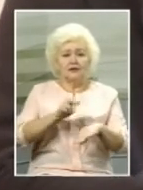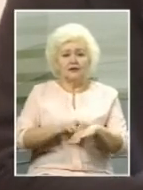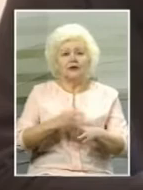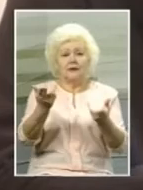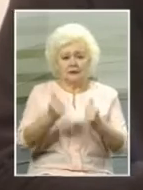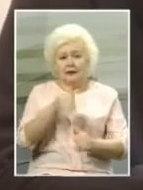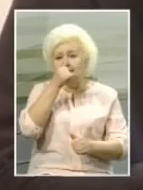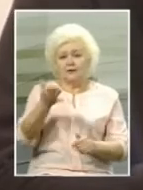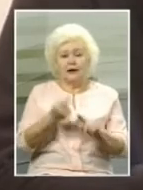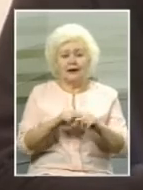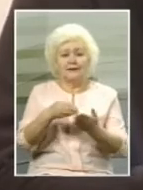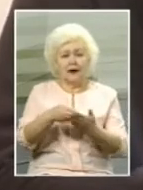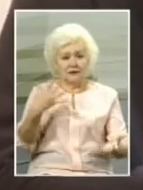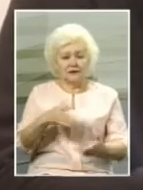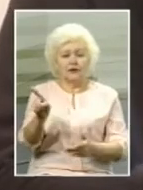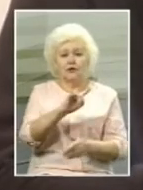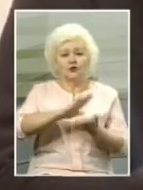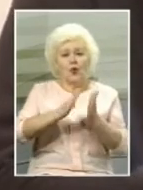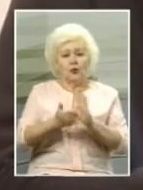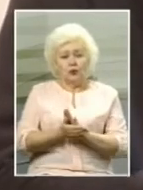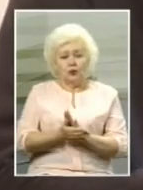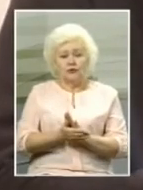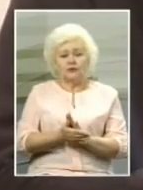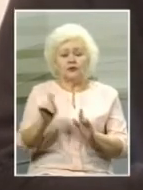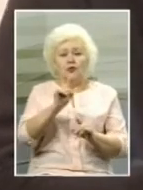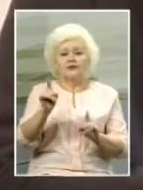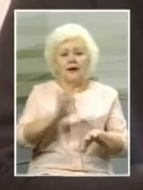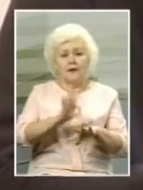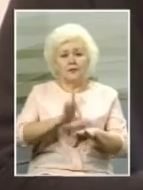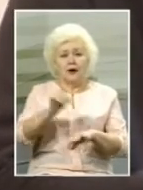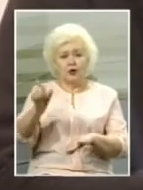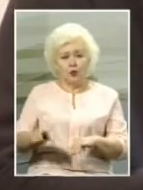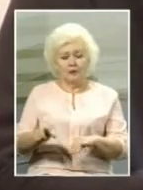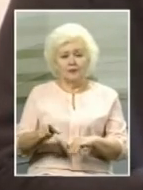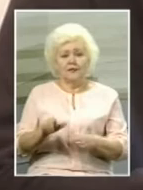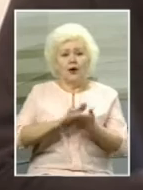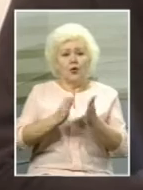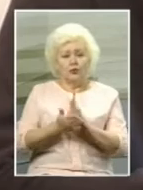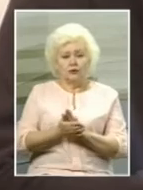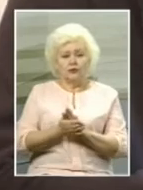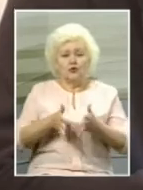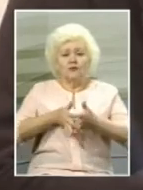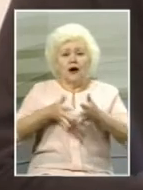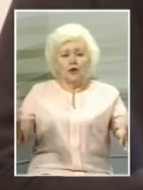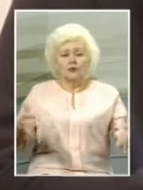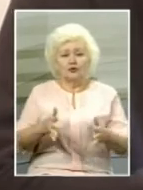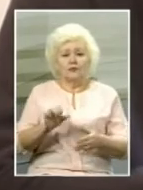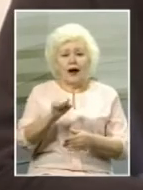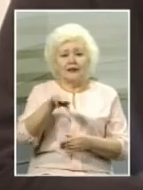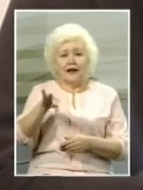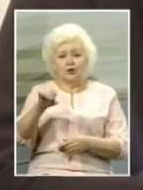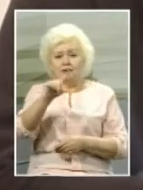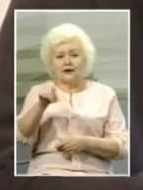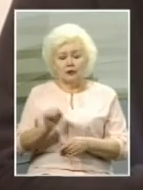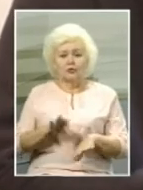это оценить, что в условиях пожилой пациентки, в условиях обширного атеросклероза, в